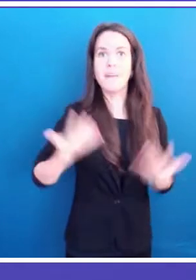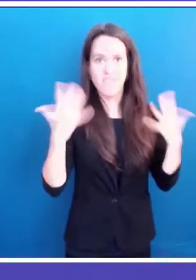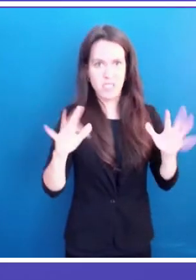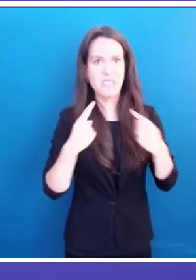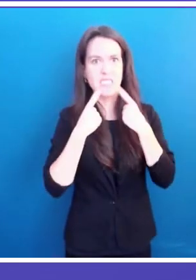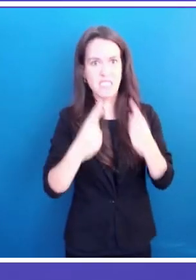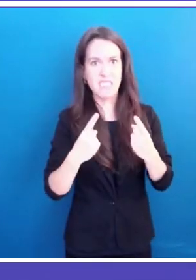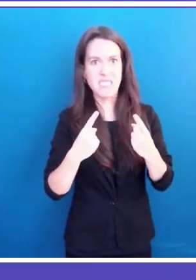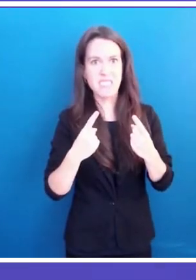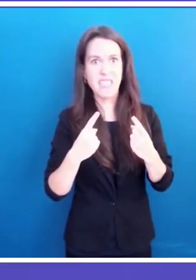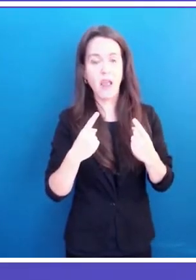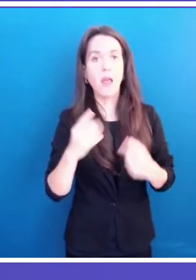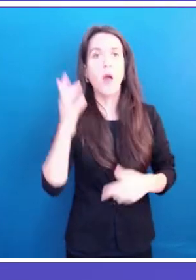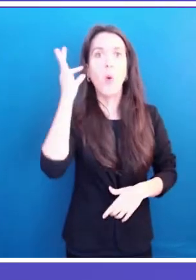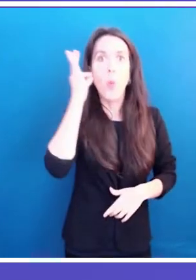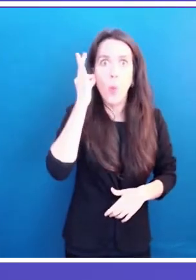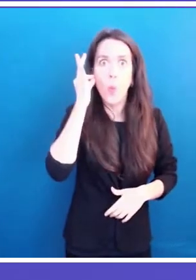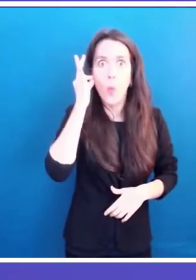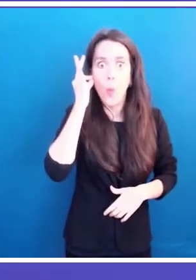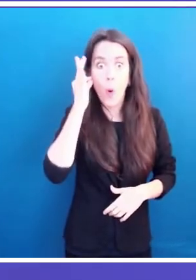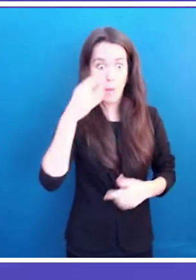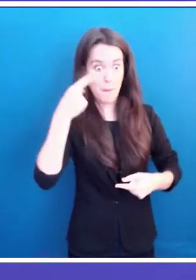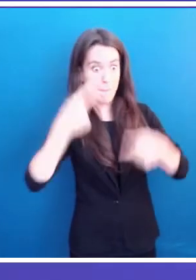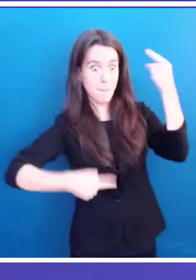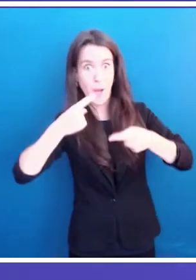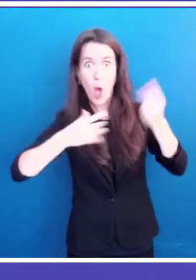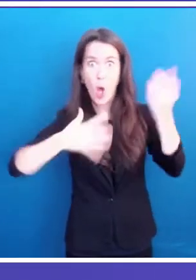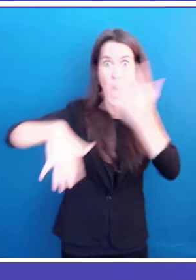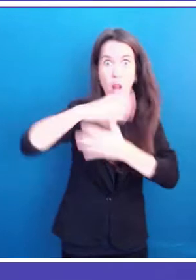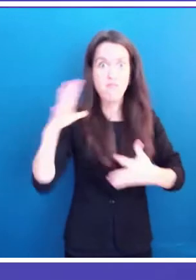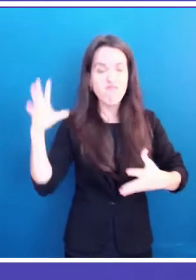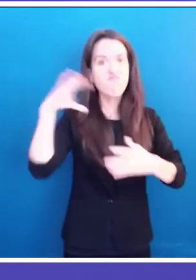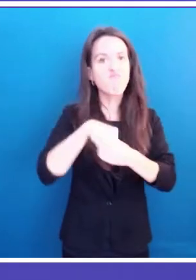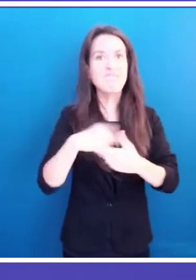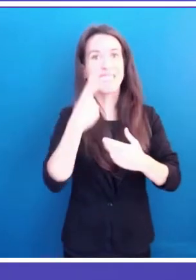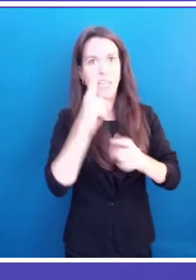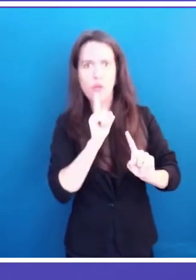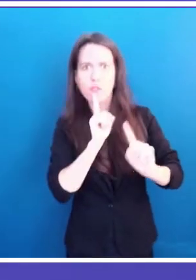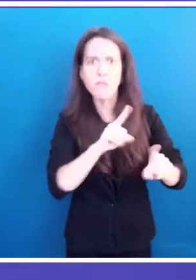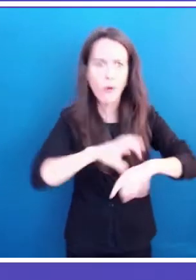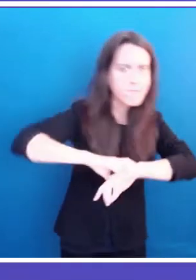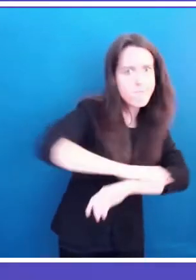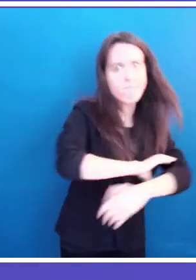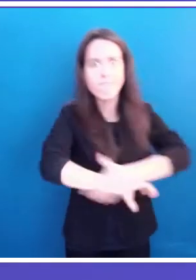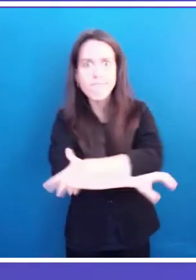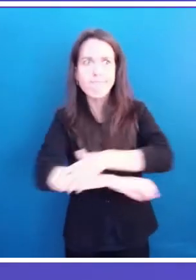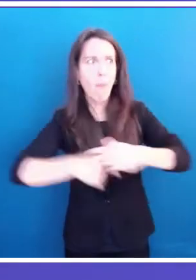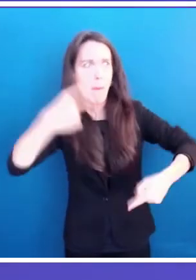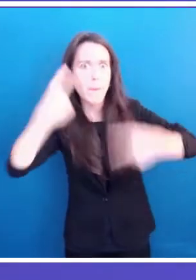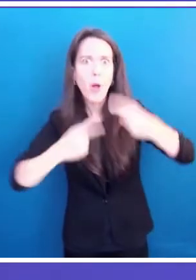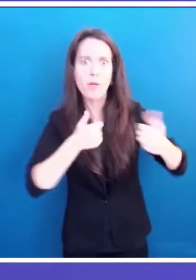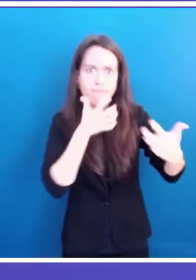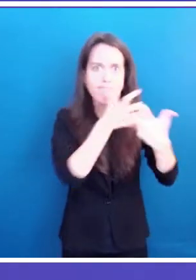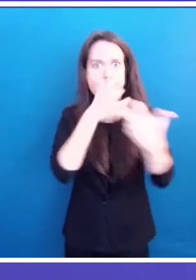هذا المجال و كما نعرف أن الأمم المتحدة إذا تم تمثيل المرأة كما يجب في السياسة فإن كل